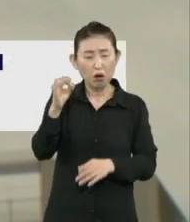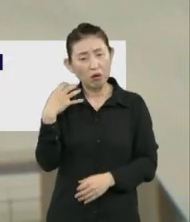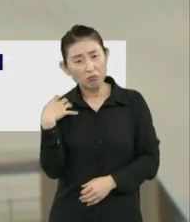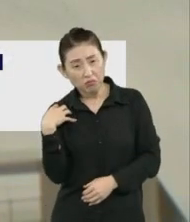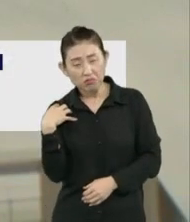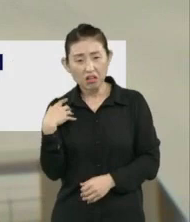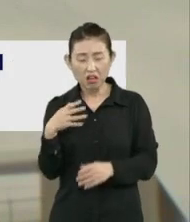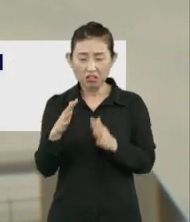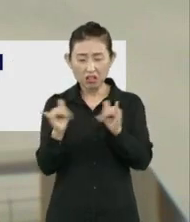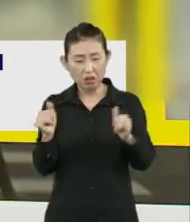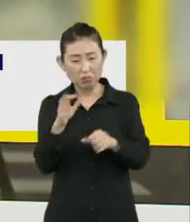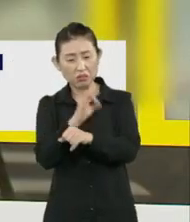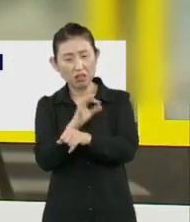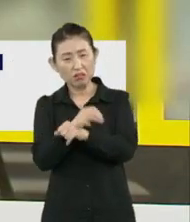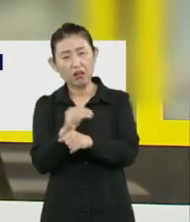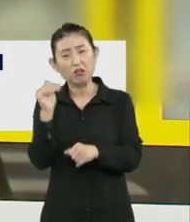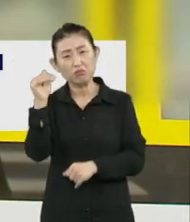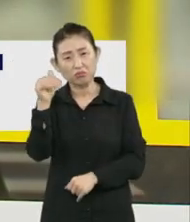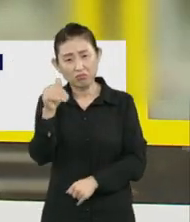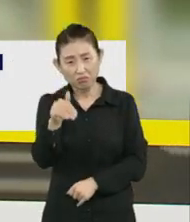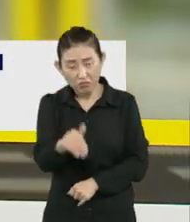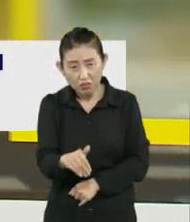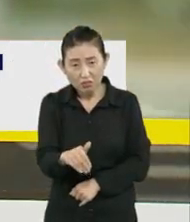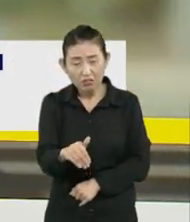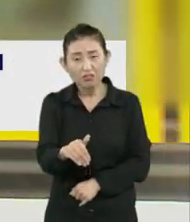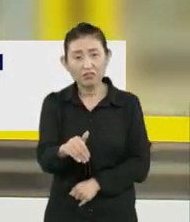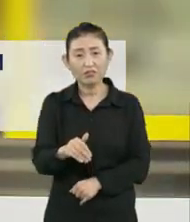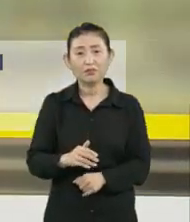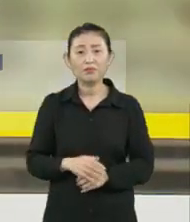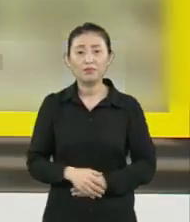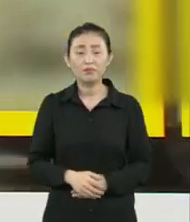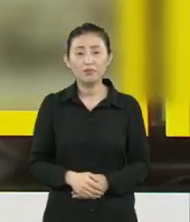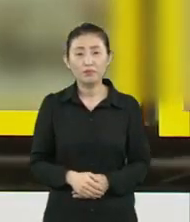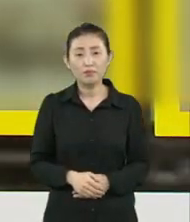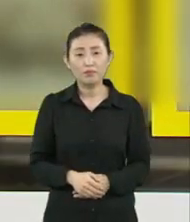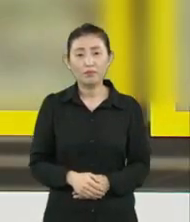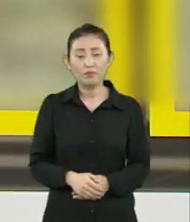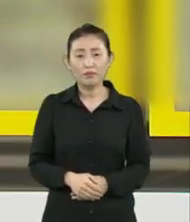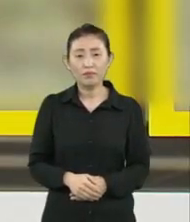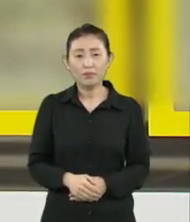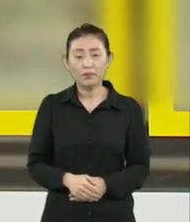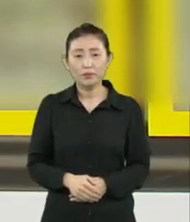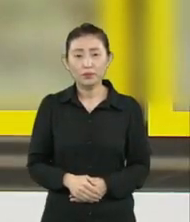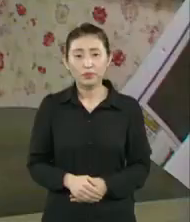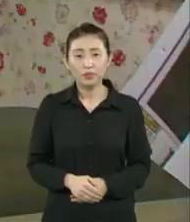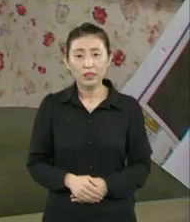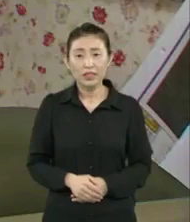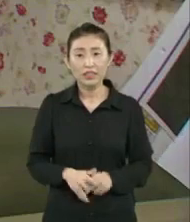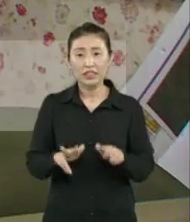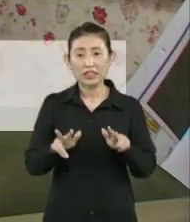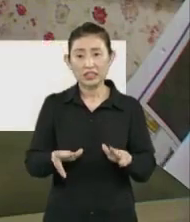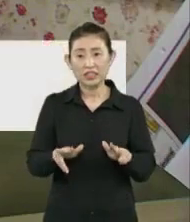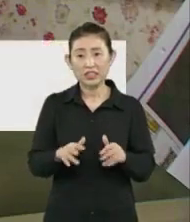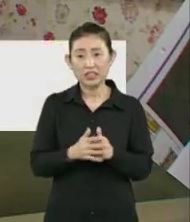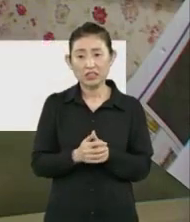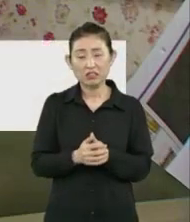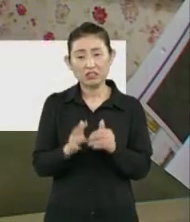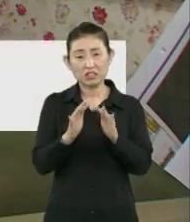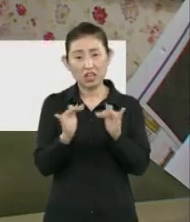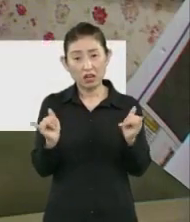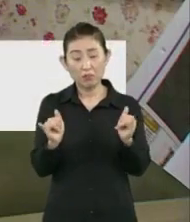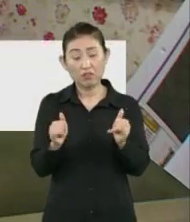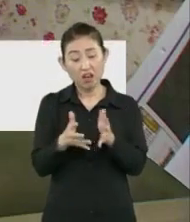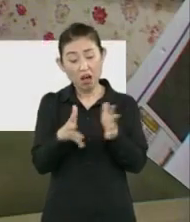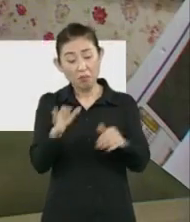매수 심리가 끄 끼면서 거래절벽 수준으로 들어선 겁니다 지금 매수 자들도 관망하는